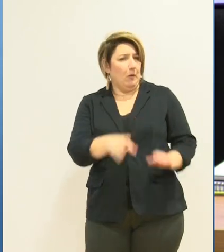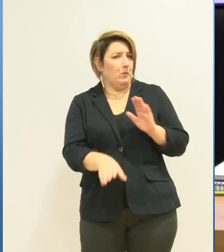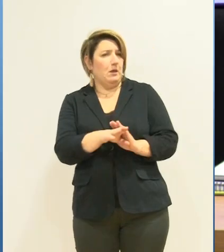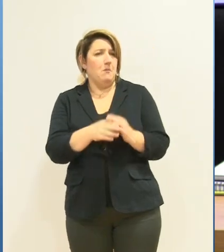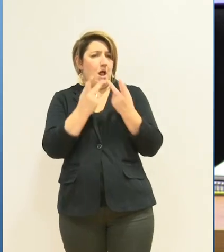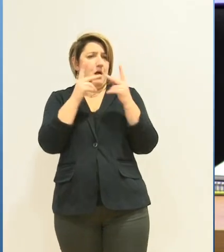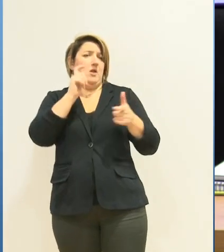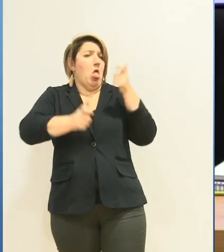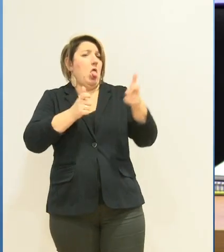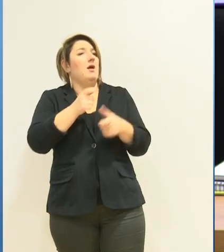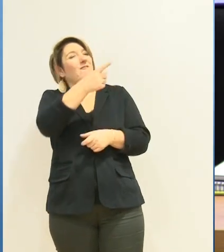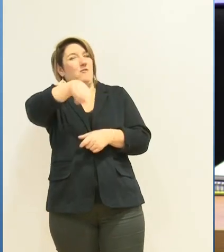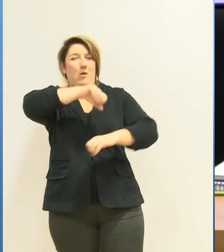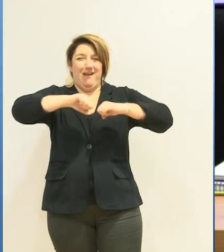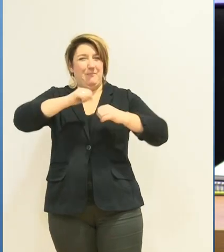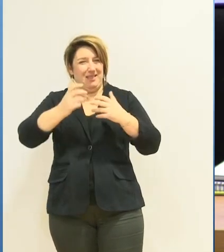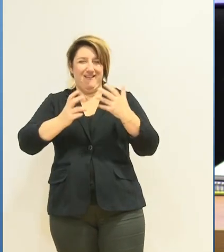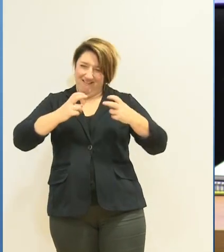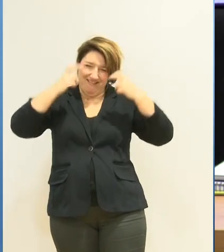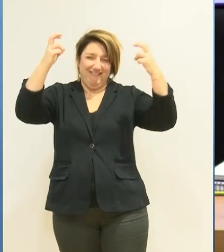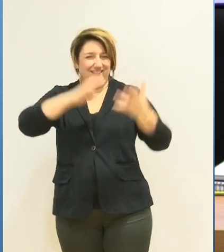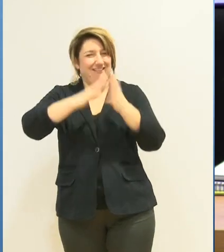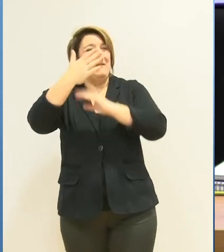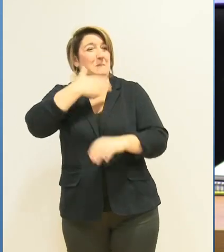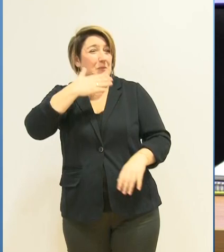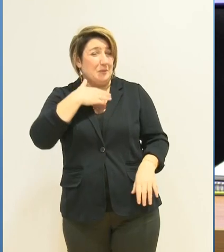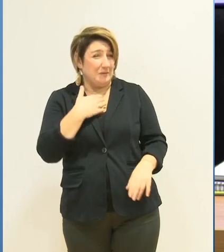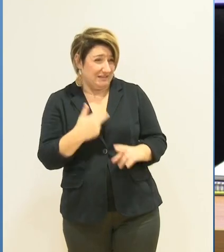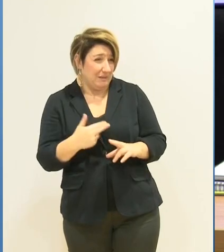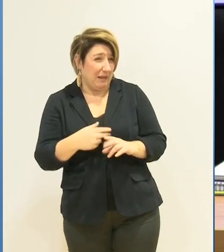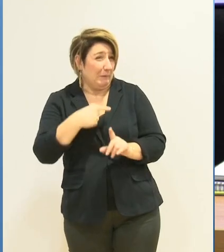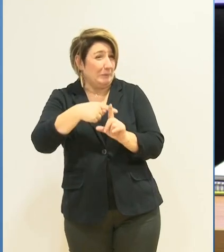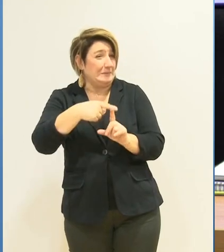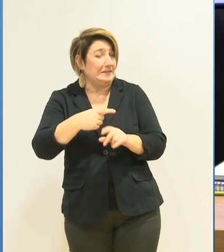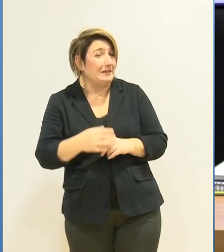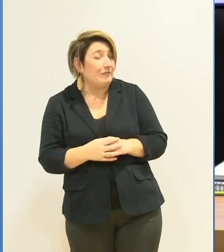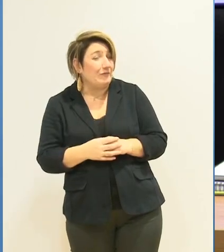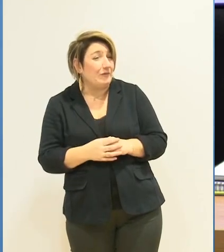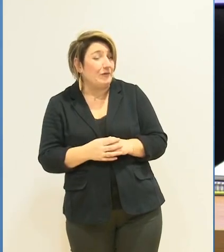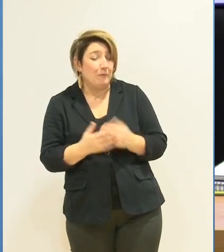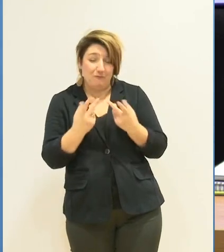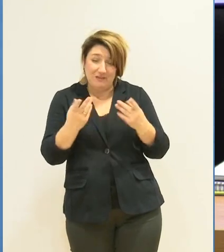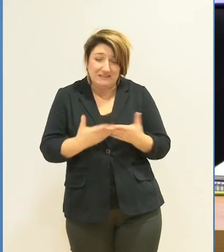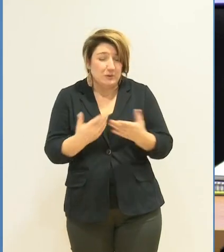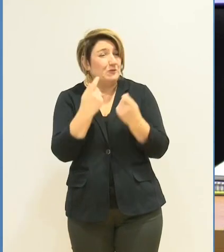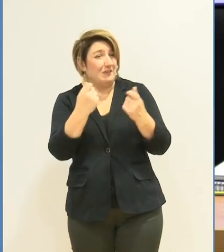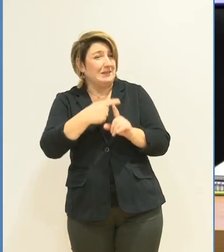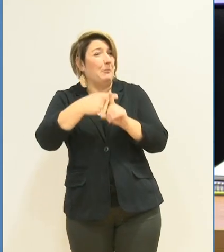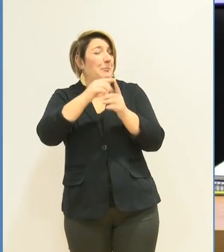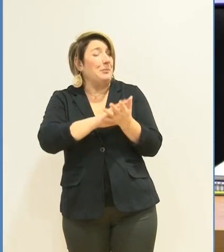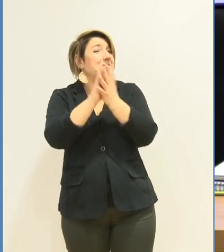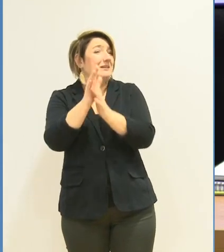ça il faut dire pour qualifier selon votre kabrikha bullaires la situation financière de la ville et encore